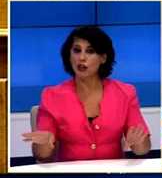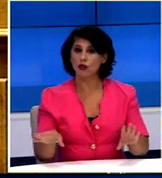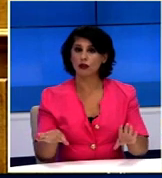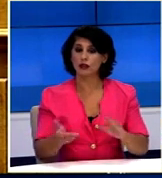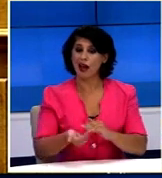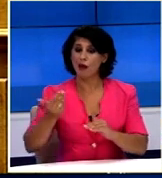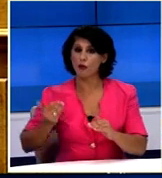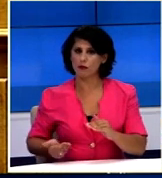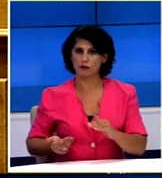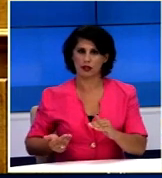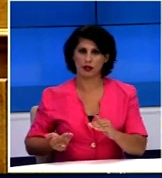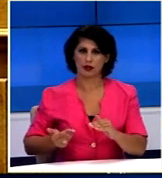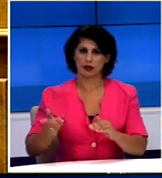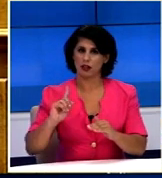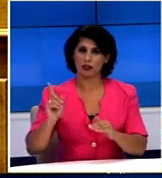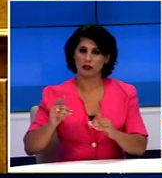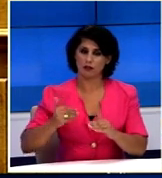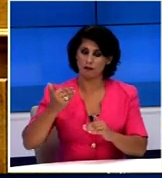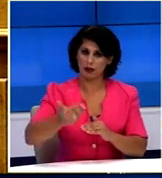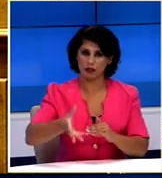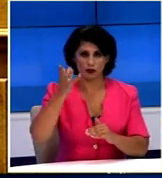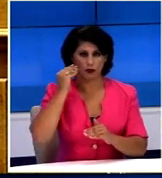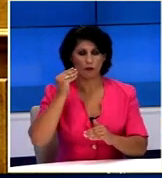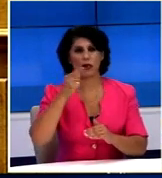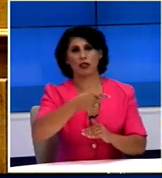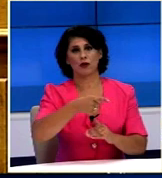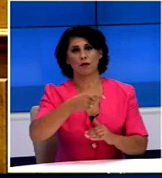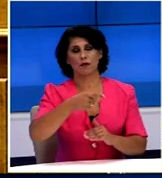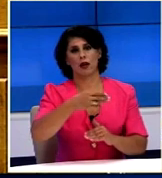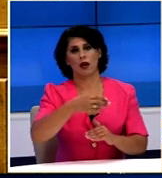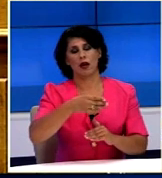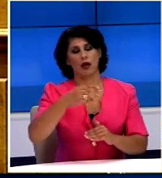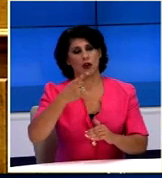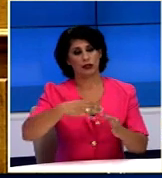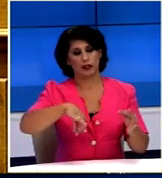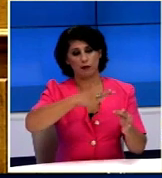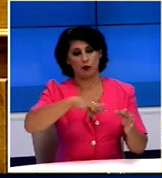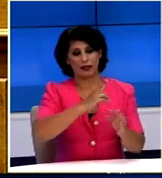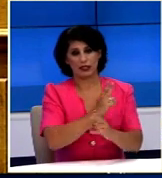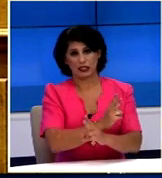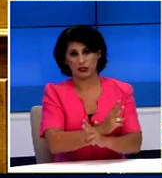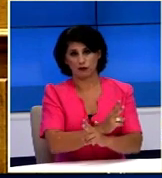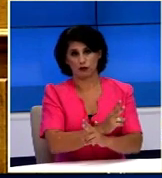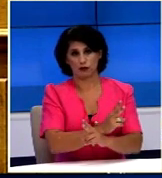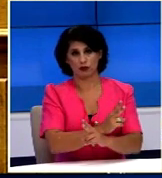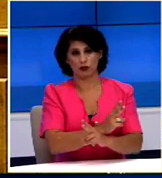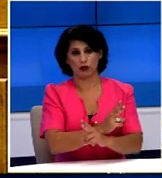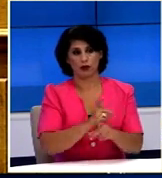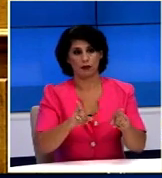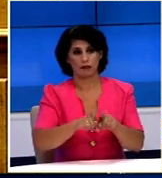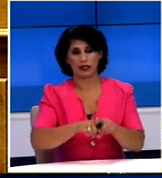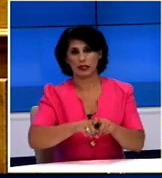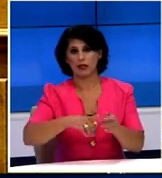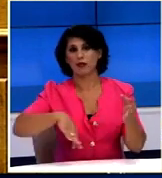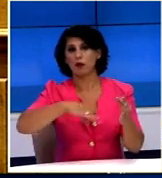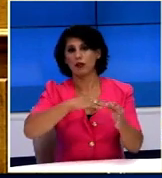των προτέρων, αντί να το μαθαίνουμε από τον κύριο Τσαβούσογλου, ότι η διπλωματική σας σύμβουλος με τον διπλωματικό σύμβουλο του